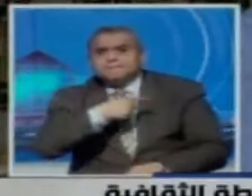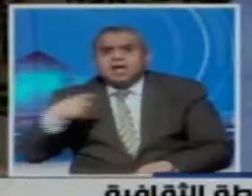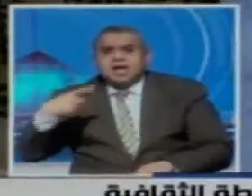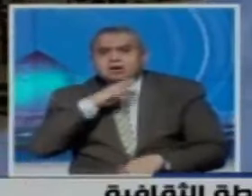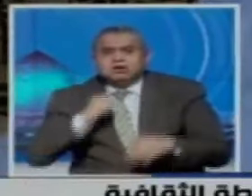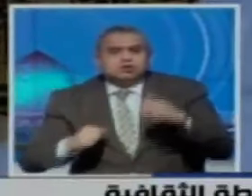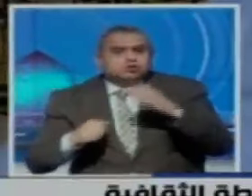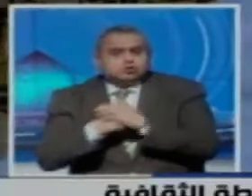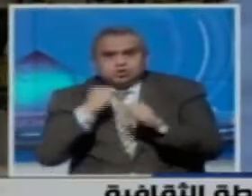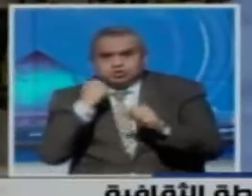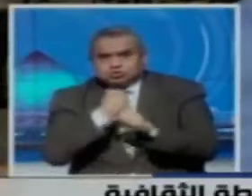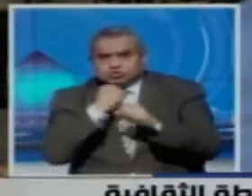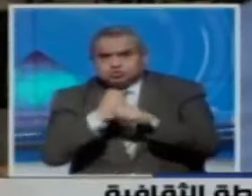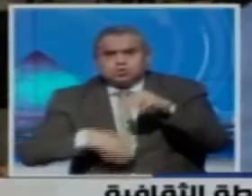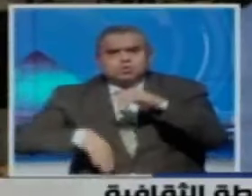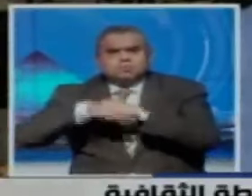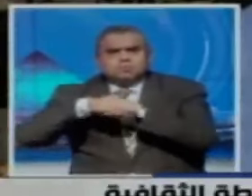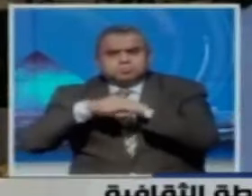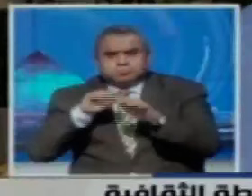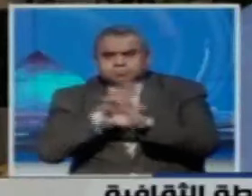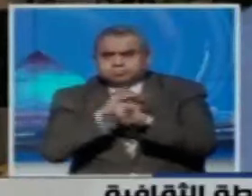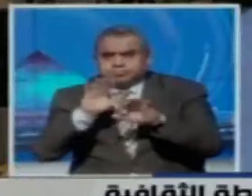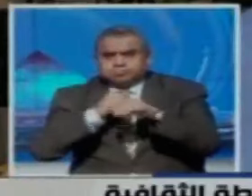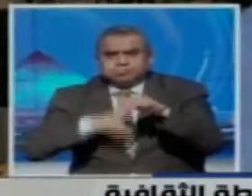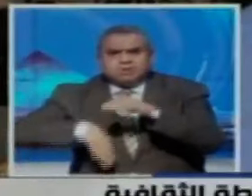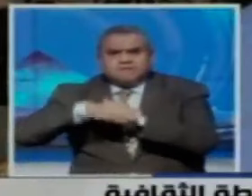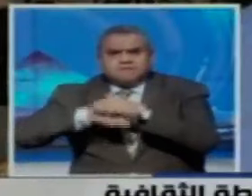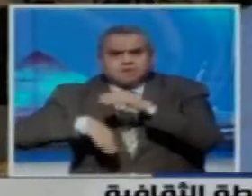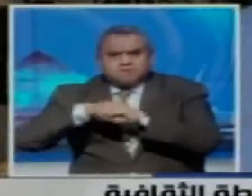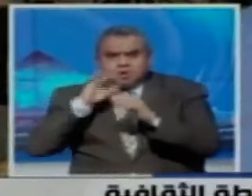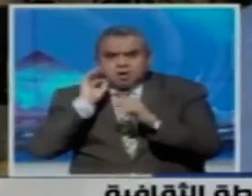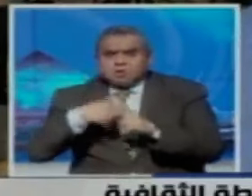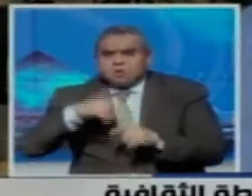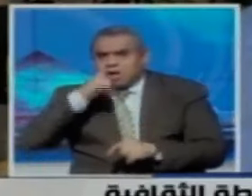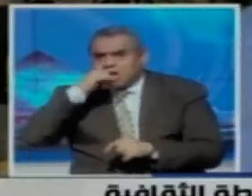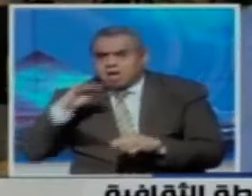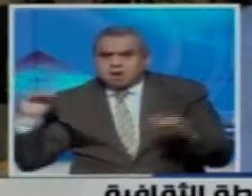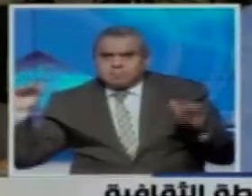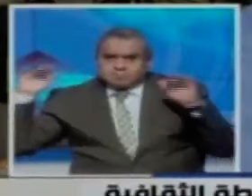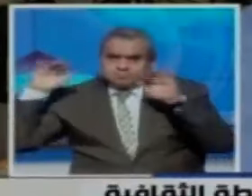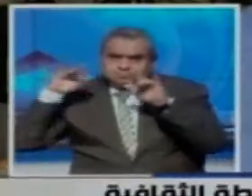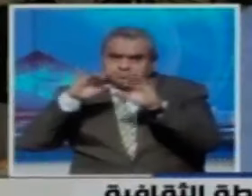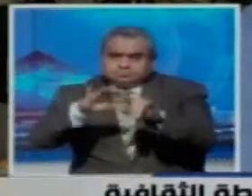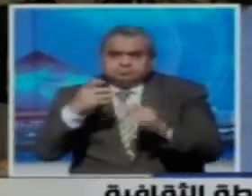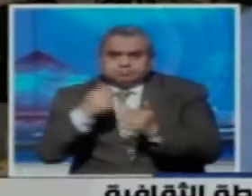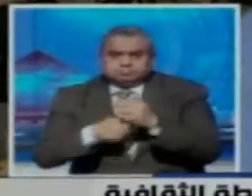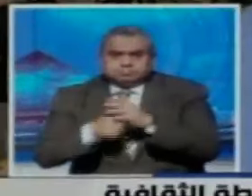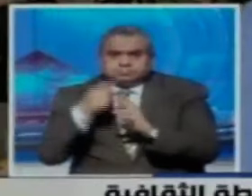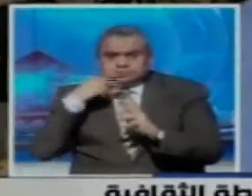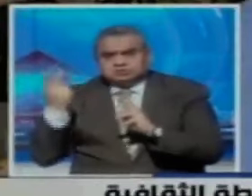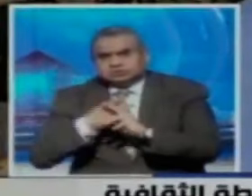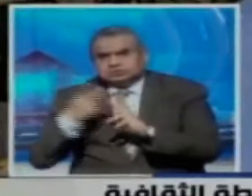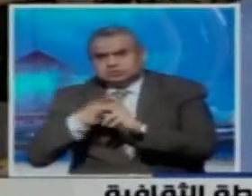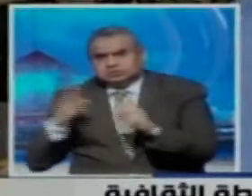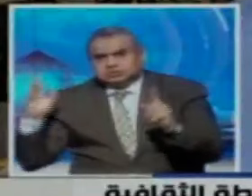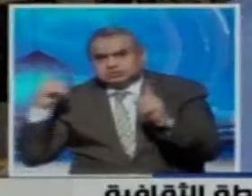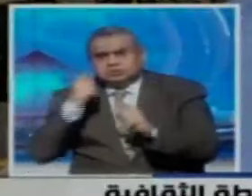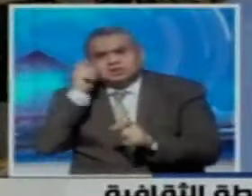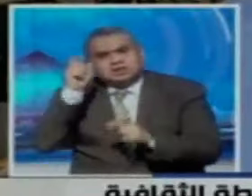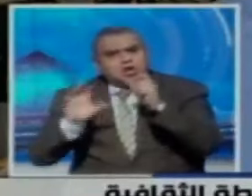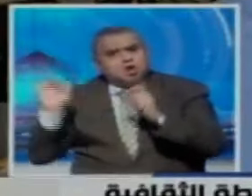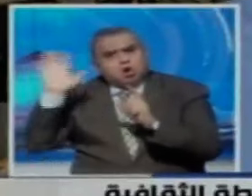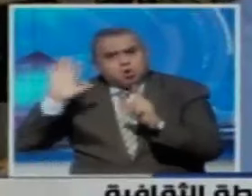الإشغال عندي بقى 100% معدي. العرب كلهم دلوقتي بقوا عندي زائرين داخلين عندي، والجنسيات الاخرى